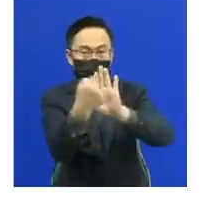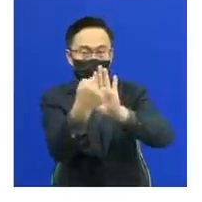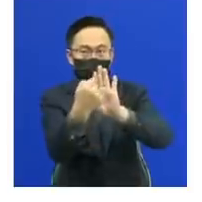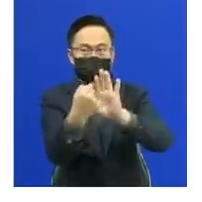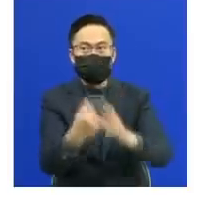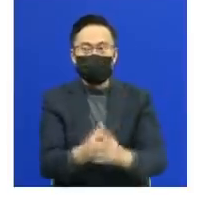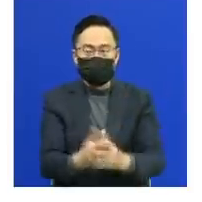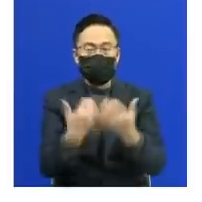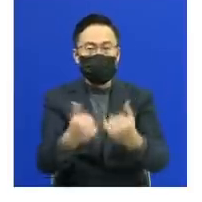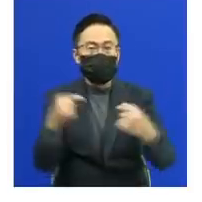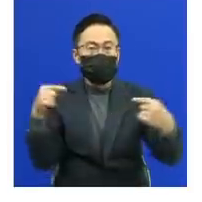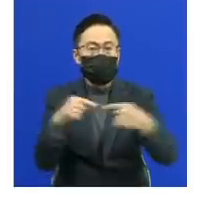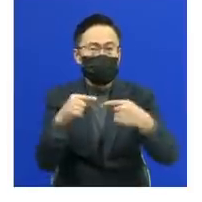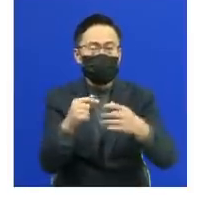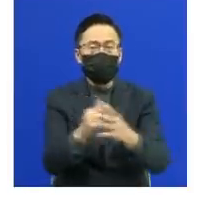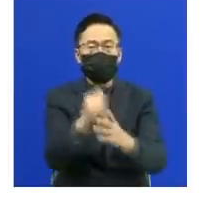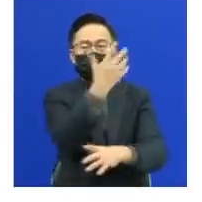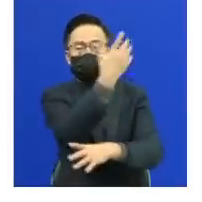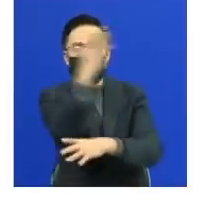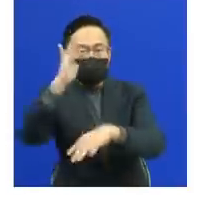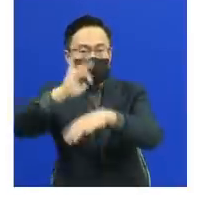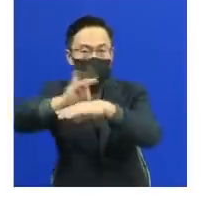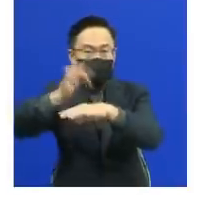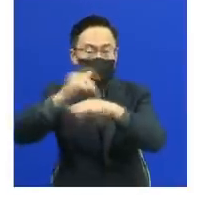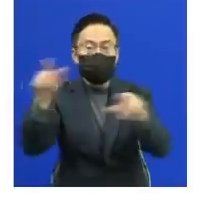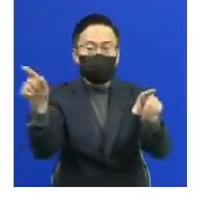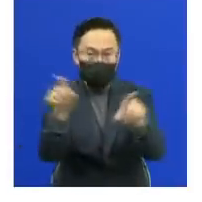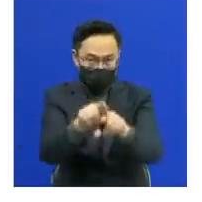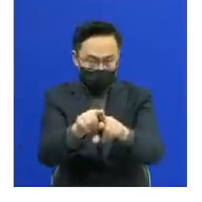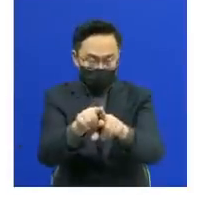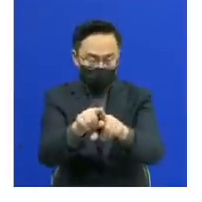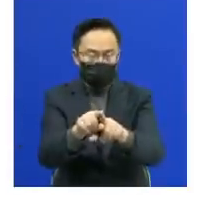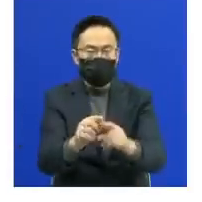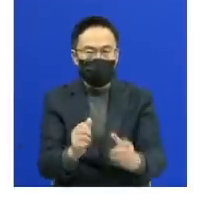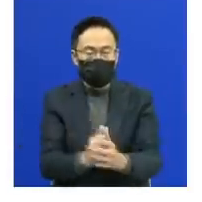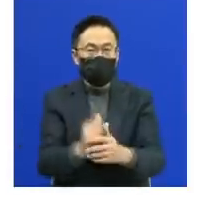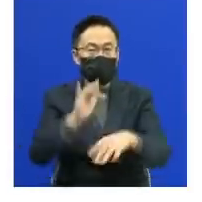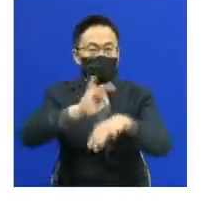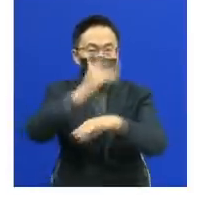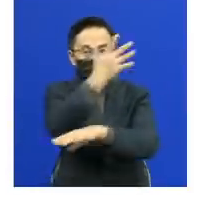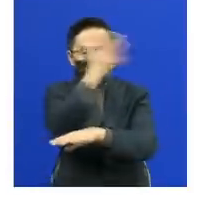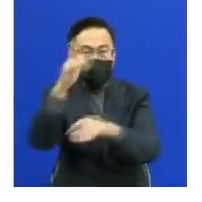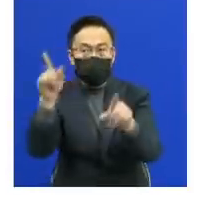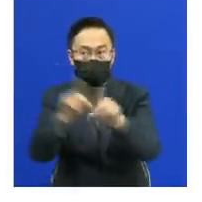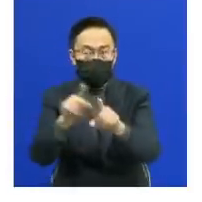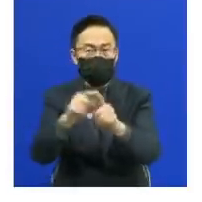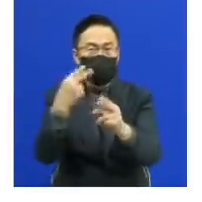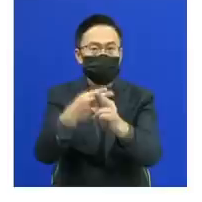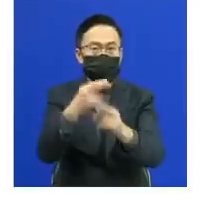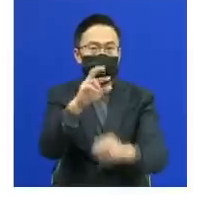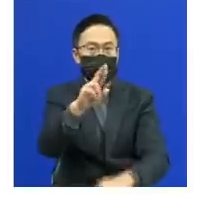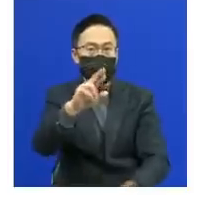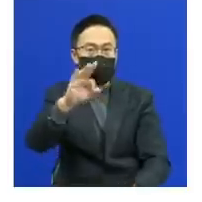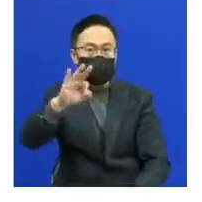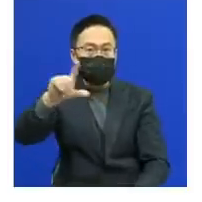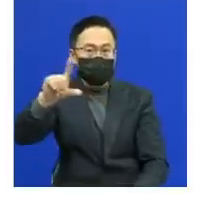เขตป่าสงวนแห่งชาติภูซำผักหนามในพื้นที่แปลงกันคืน RF 20น